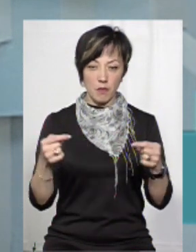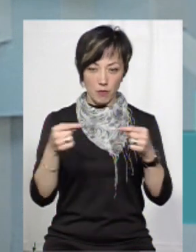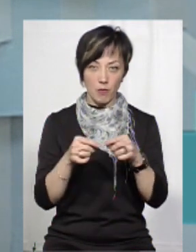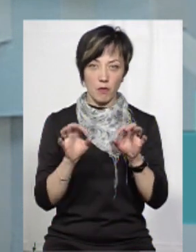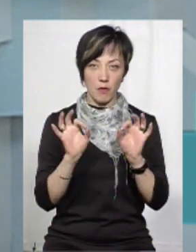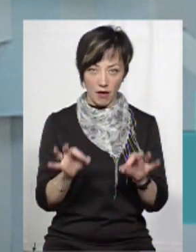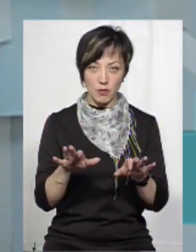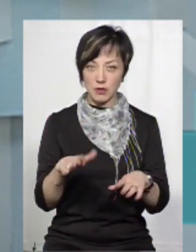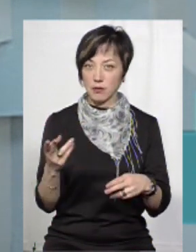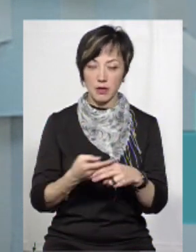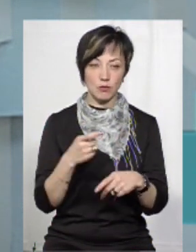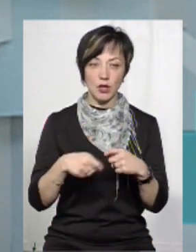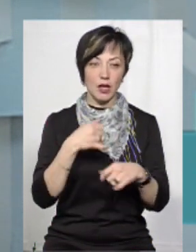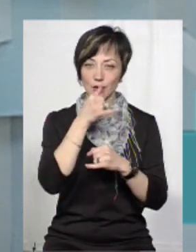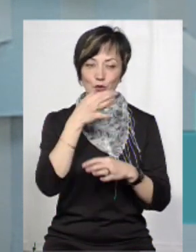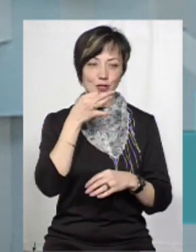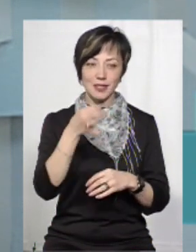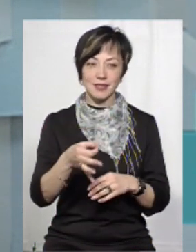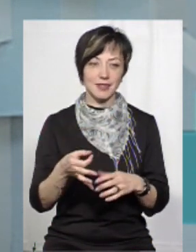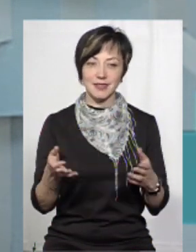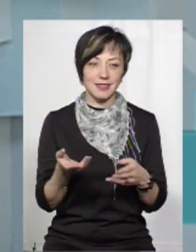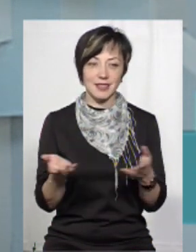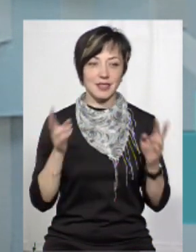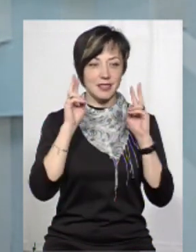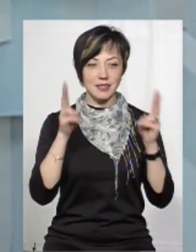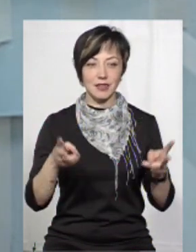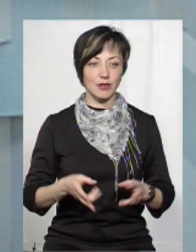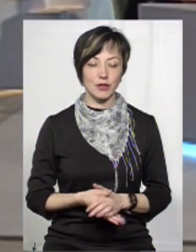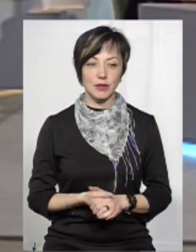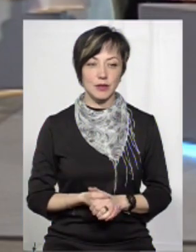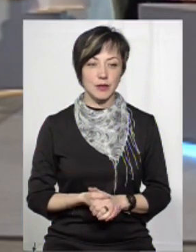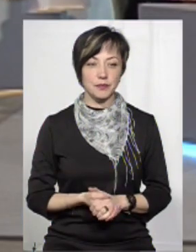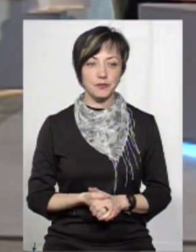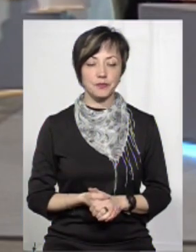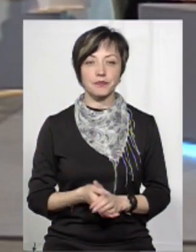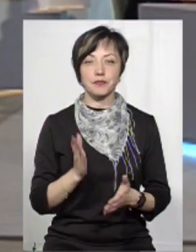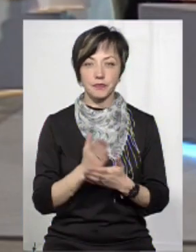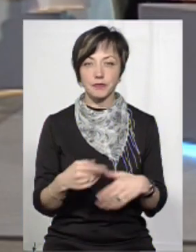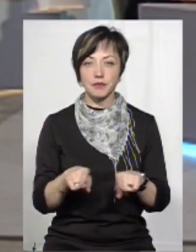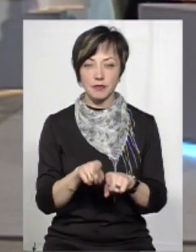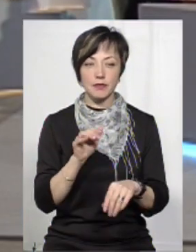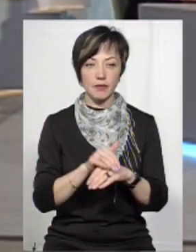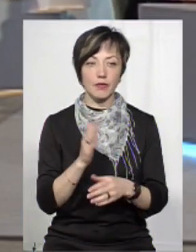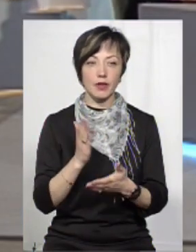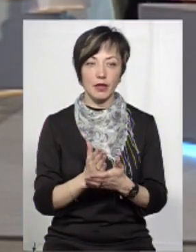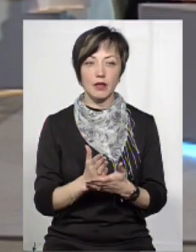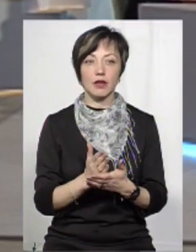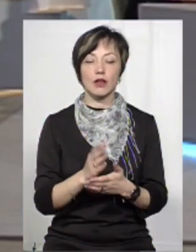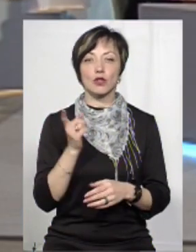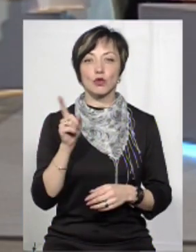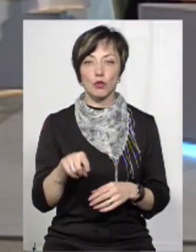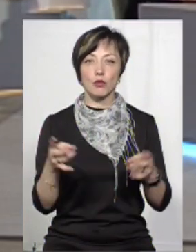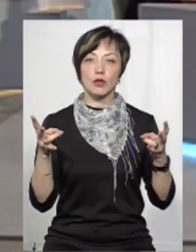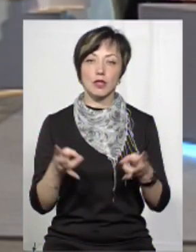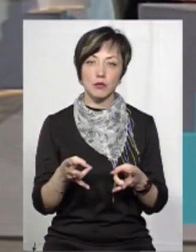Вони були запарковані. Без порушень? Я не можу про це говорити, як вони були припарковані. Так, є такий факт. Є такий факт,